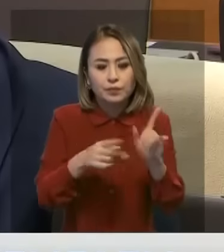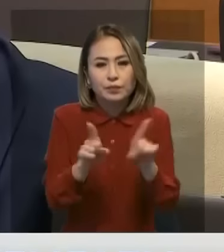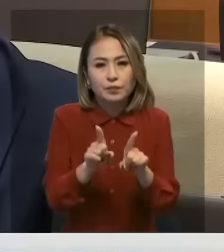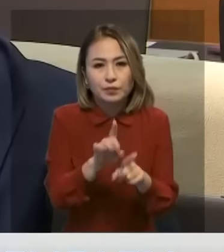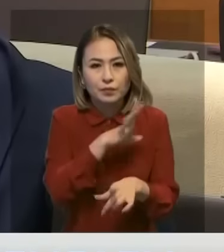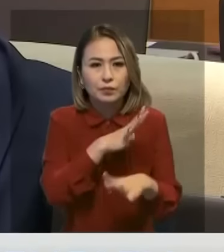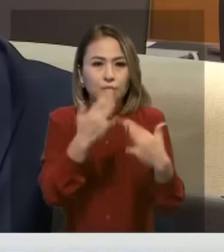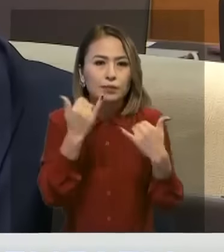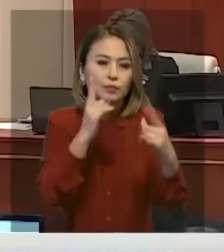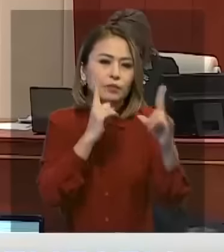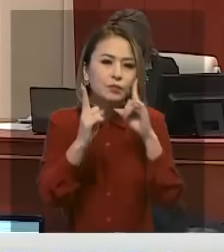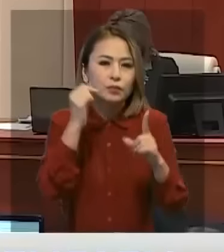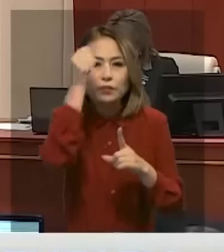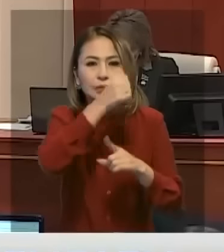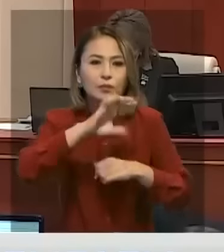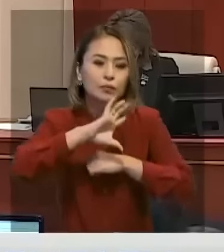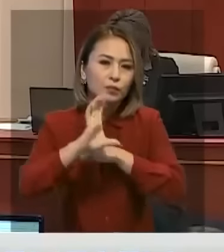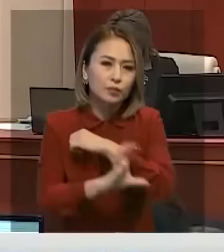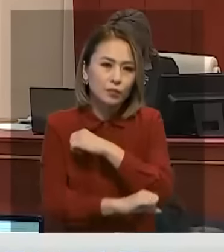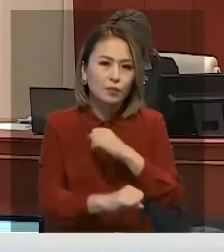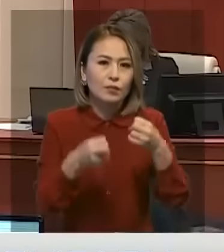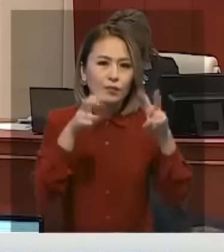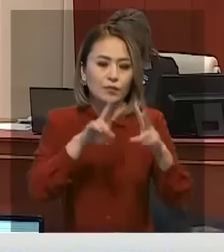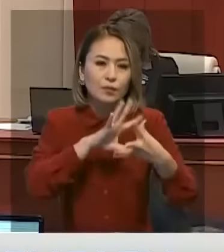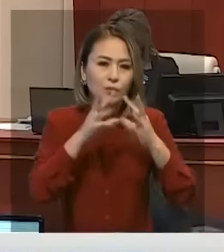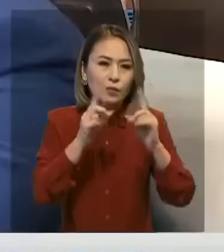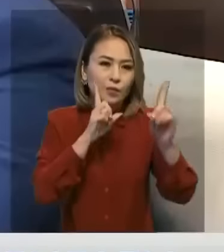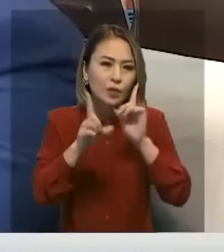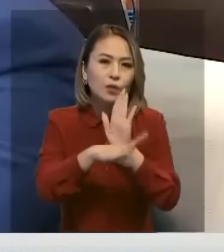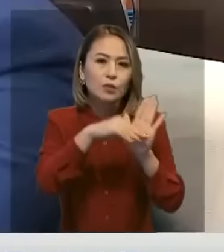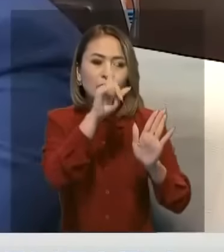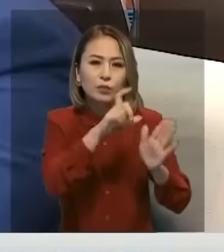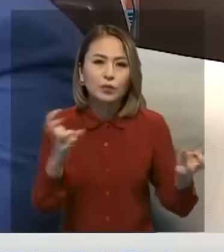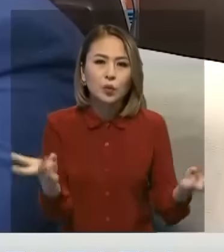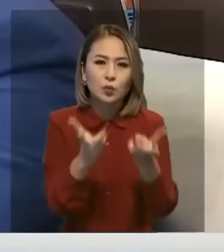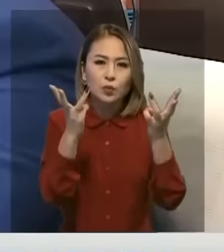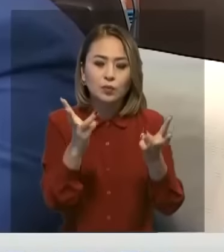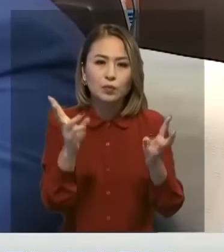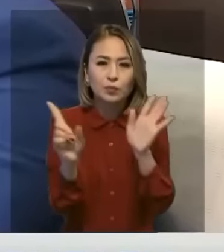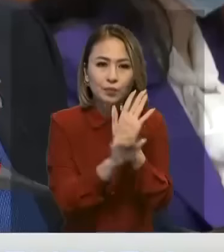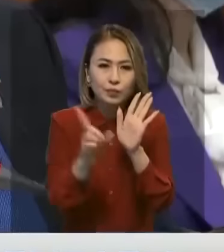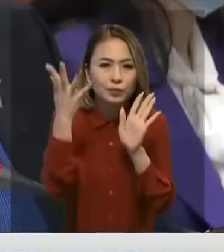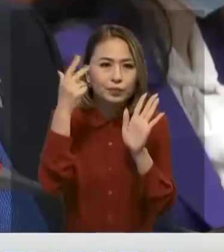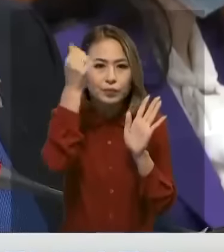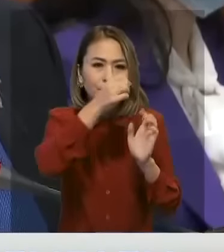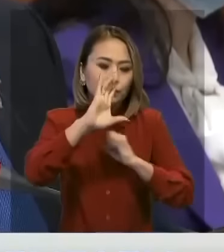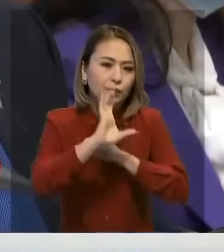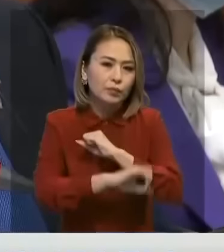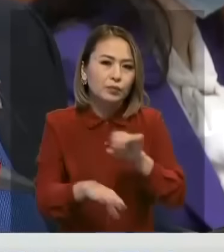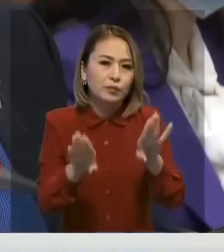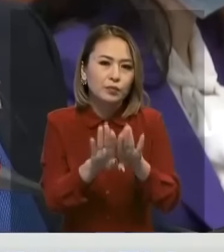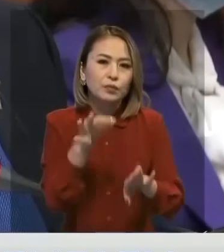жобалары да қаралды. Бүгін мәжілістің жылды қорытындылауға арналған жалпы отырысында депутаттар өтіп бара жатқан жылдың